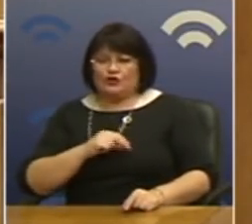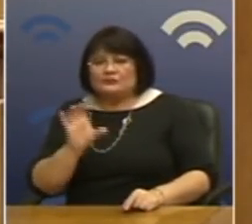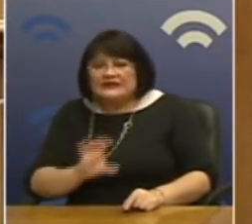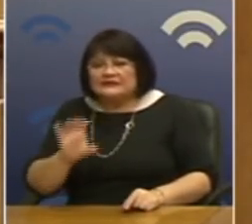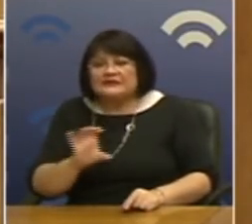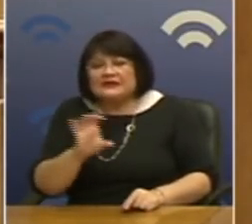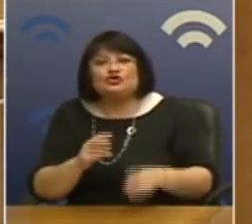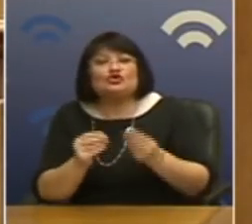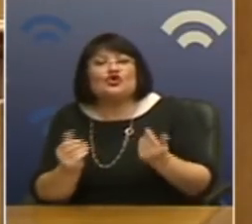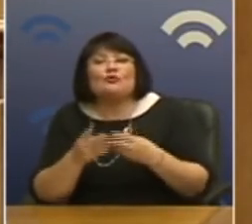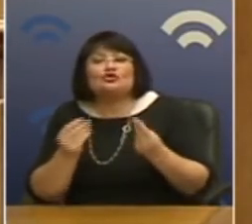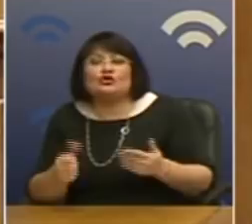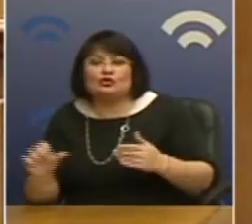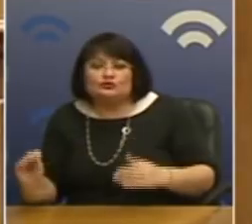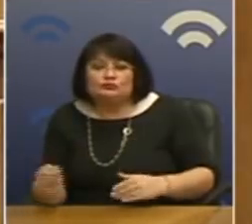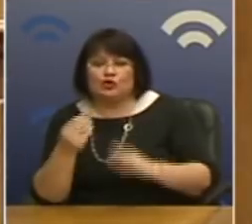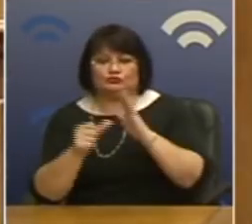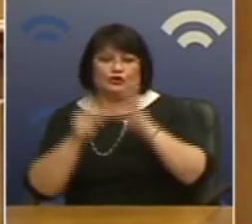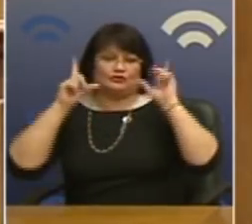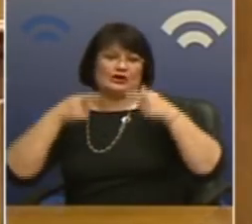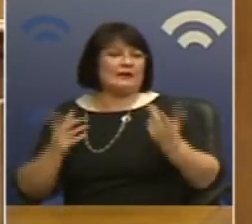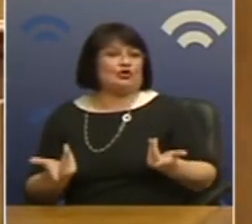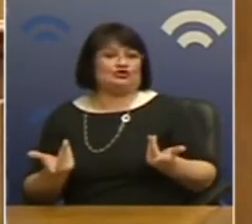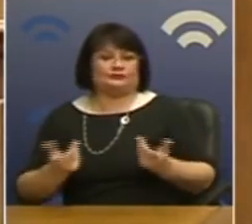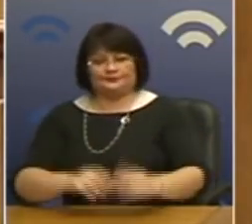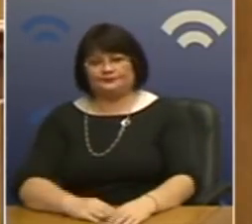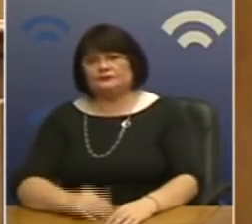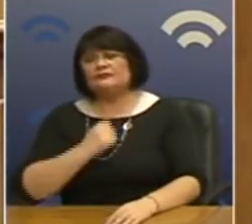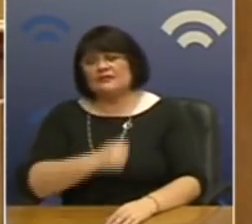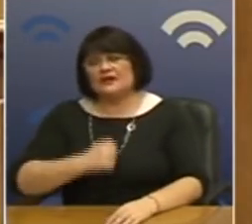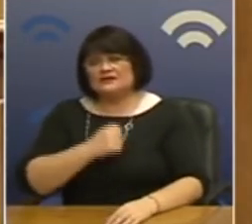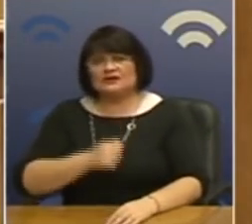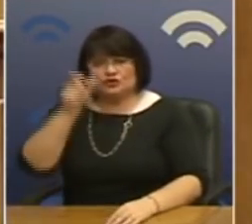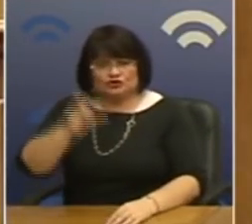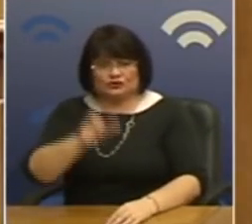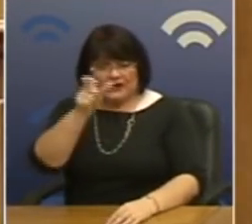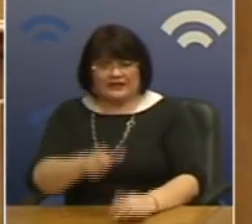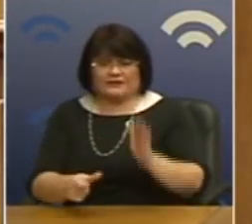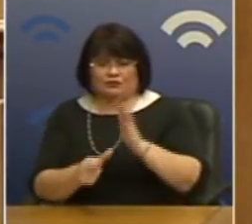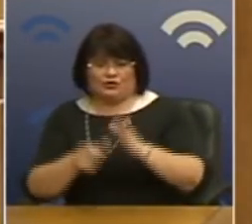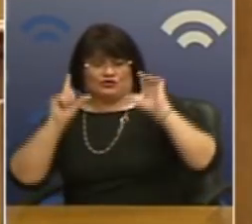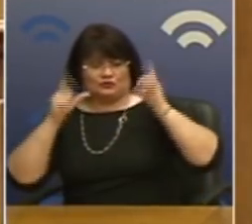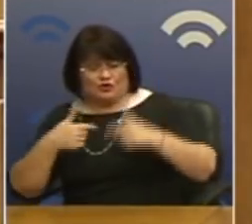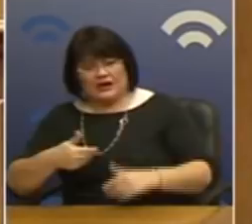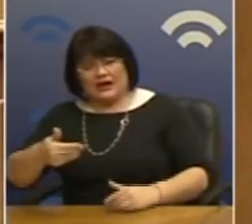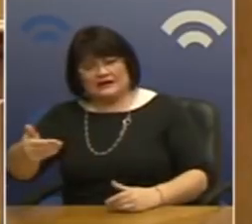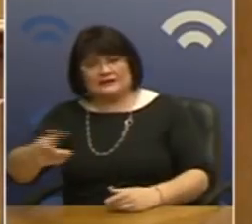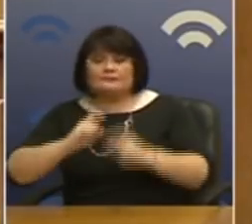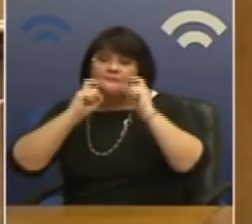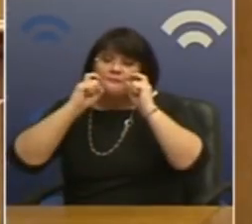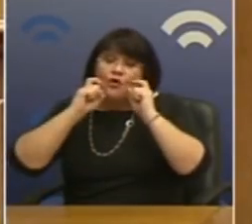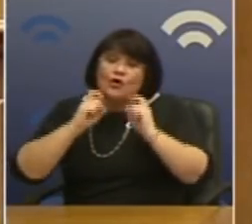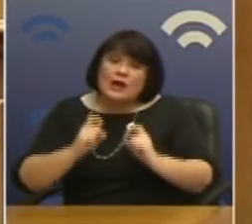τρόπους για το πώς θα εξασφαλίζεται αυτό. Όμως δυστυχώς ο εκάστοτε Πρόεδρος της Δημοκρατίας είναι